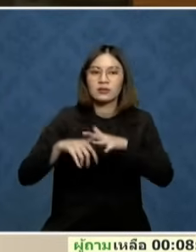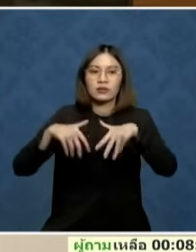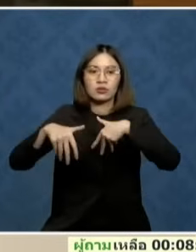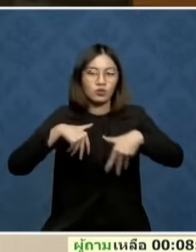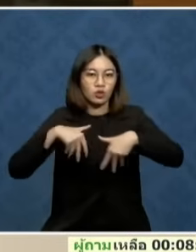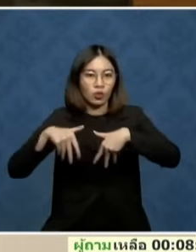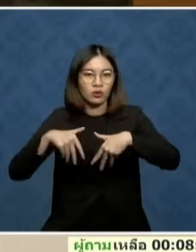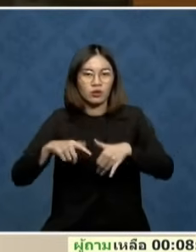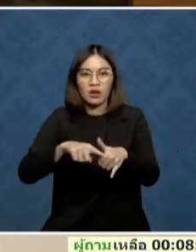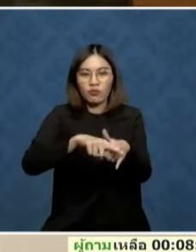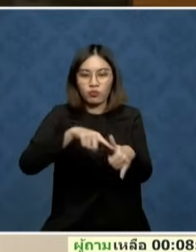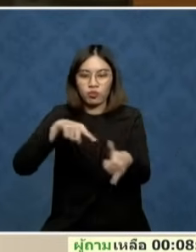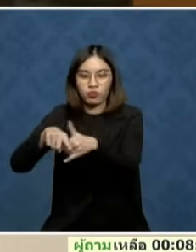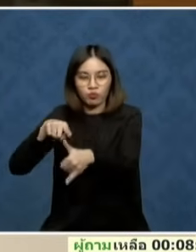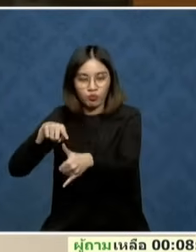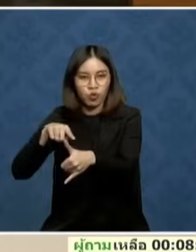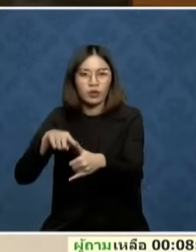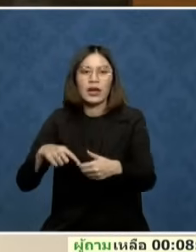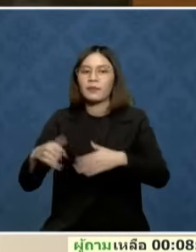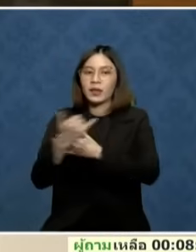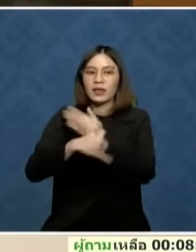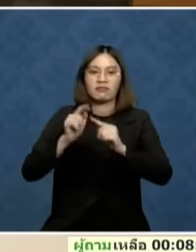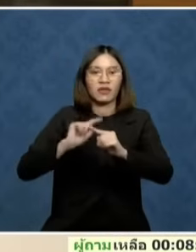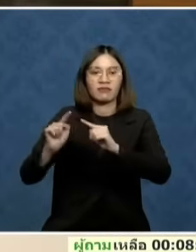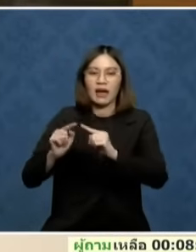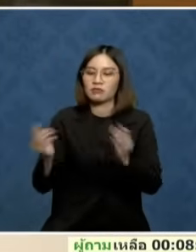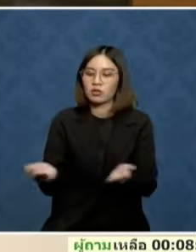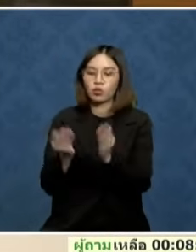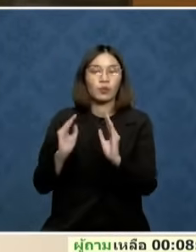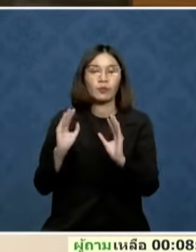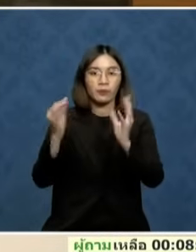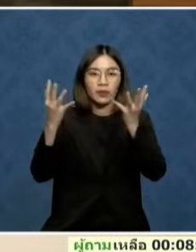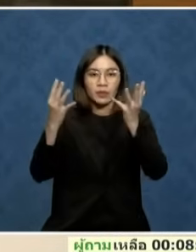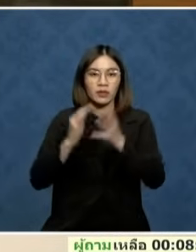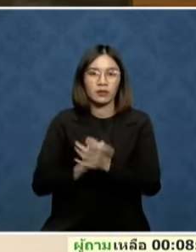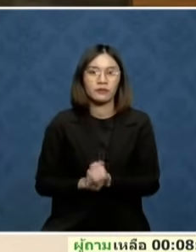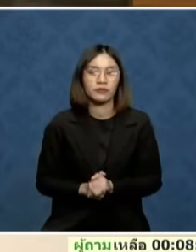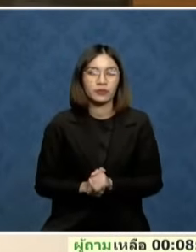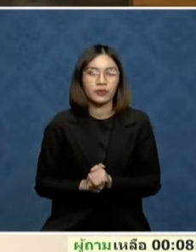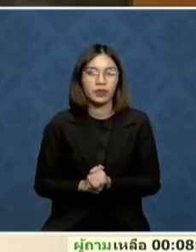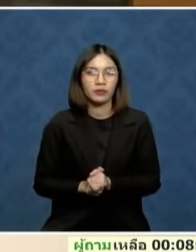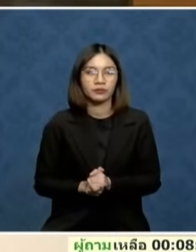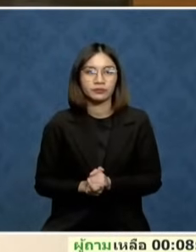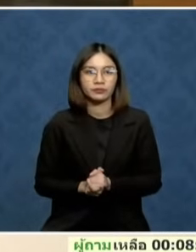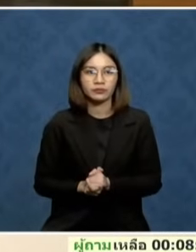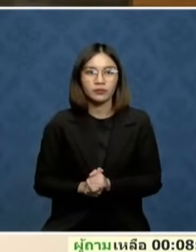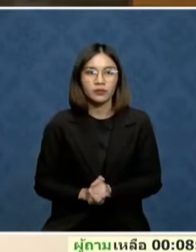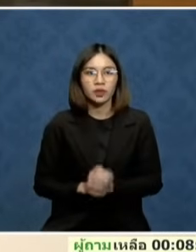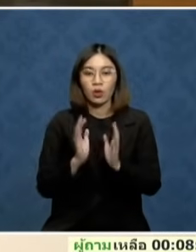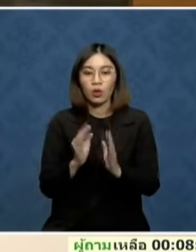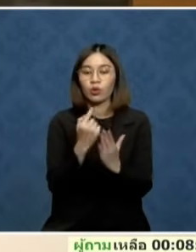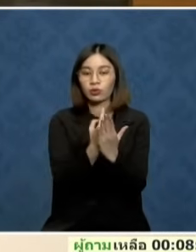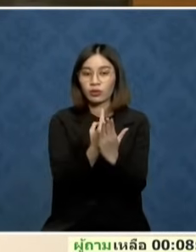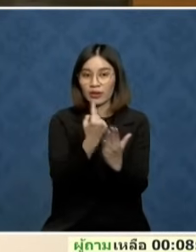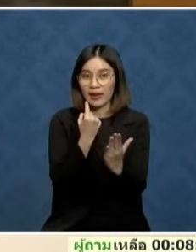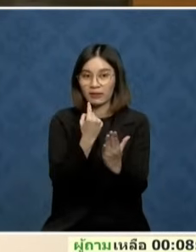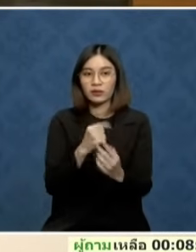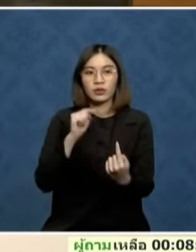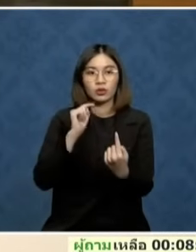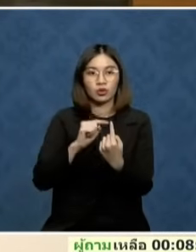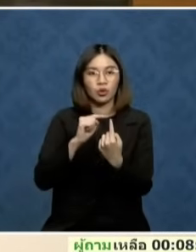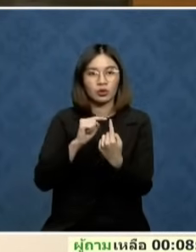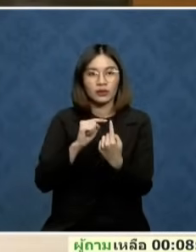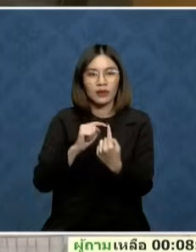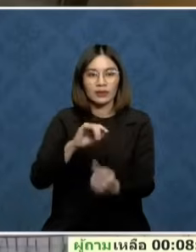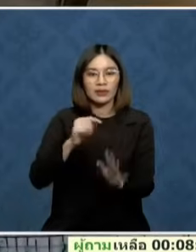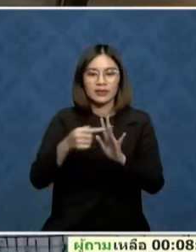นหรือไปสังหารประชาชนในประเทศใดก็ตามรวมทั้งท่านผู้แทนถาวรไทยที่น